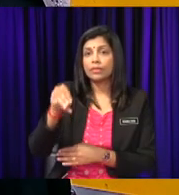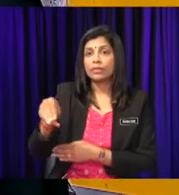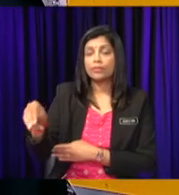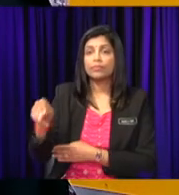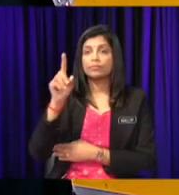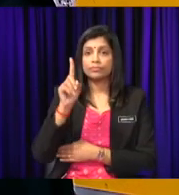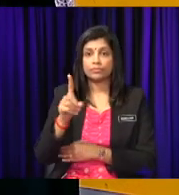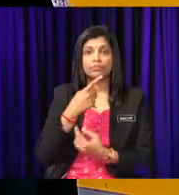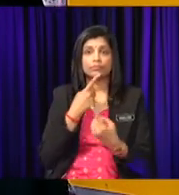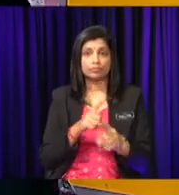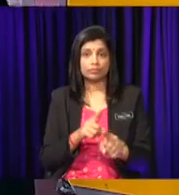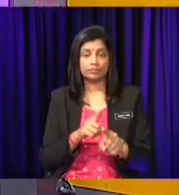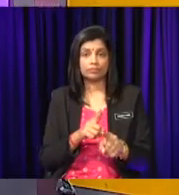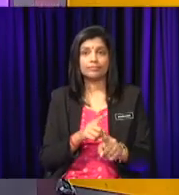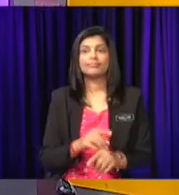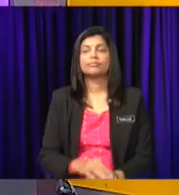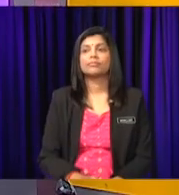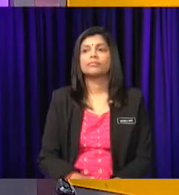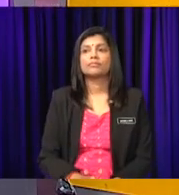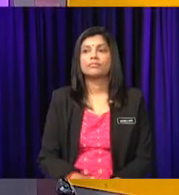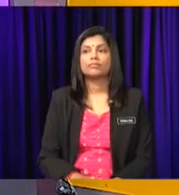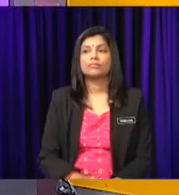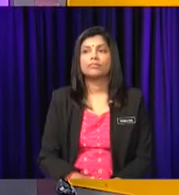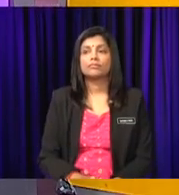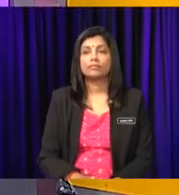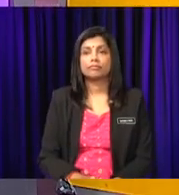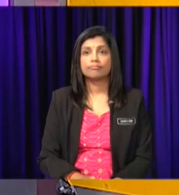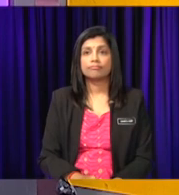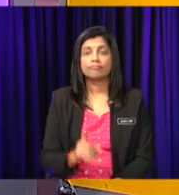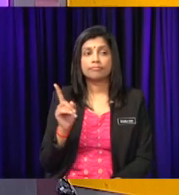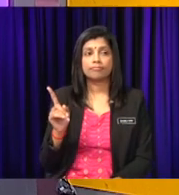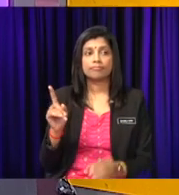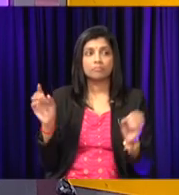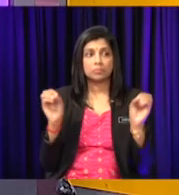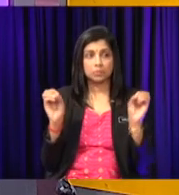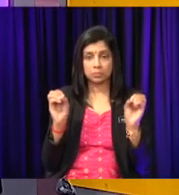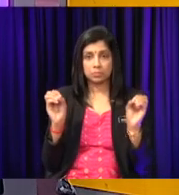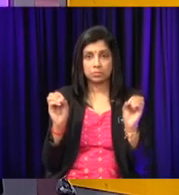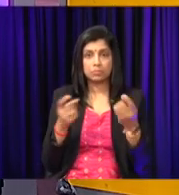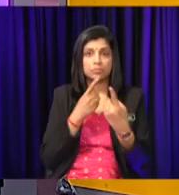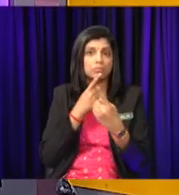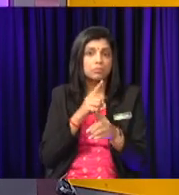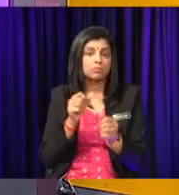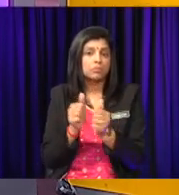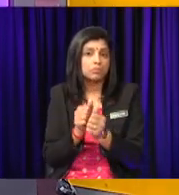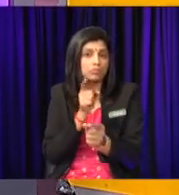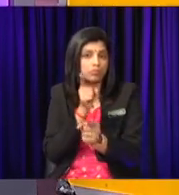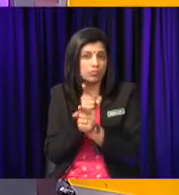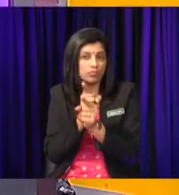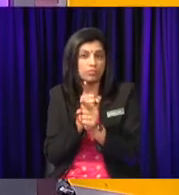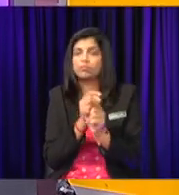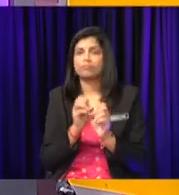yang saya nampak Afi tidak mengaplikasikan kehendaknya dengan Baiklah ya sepatunya